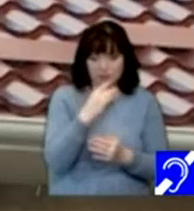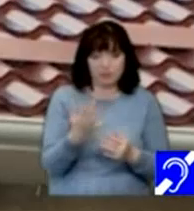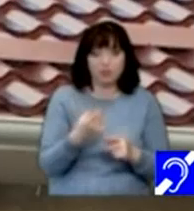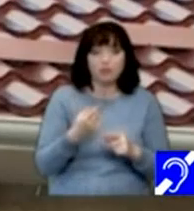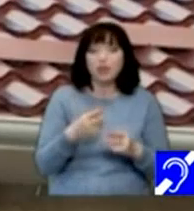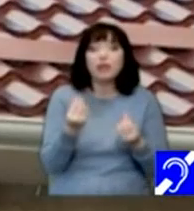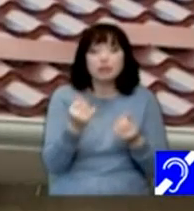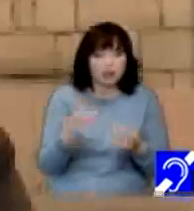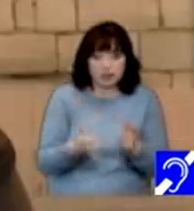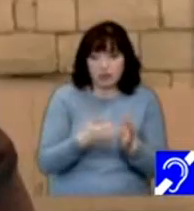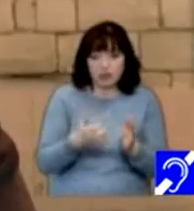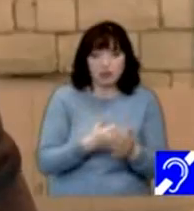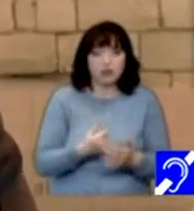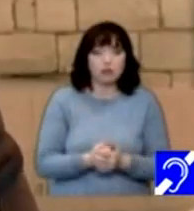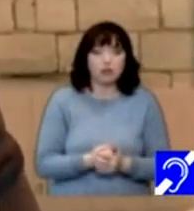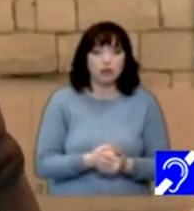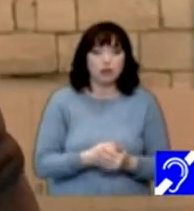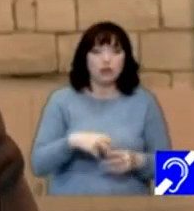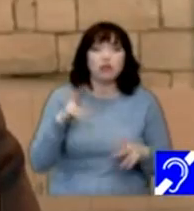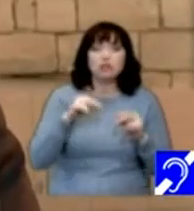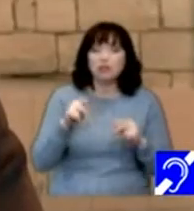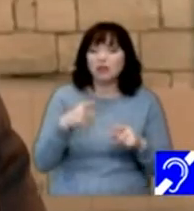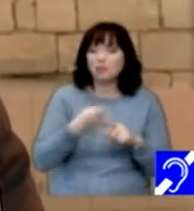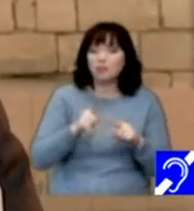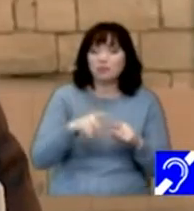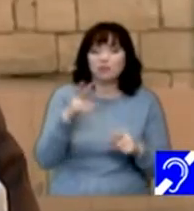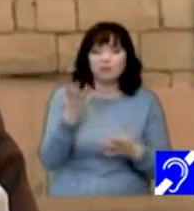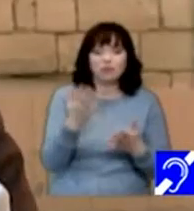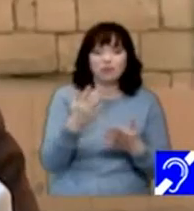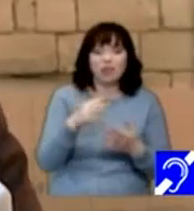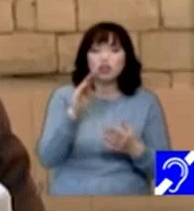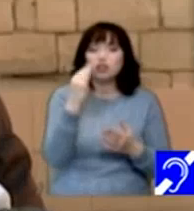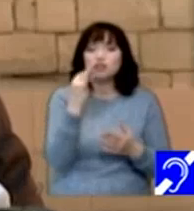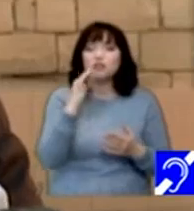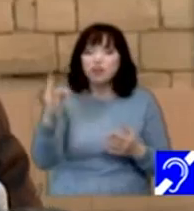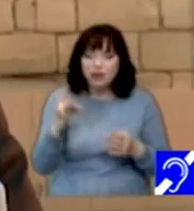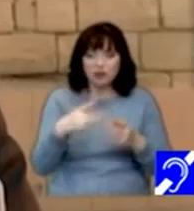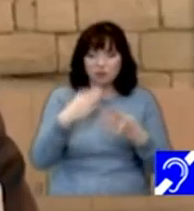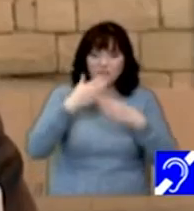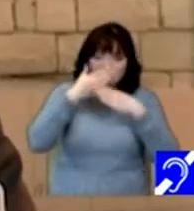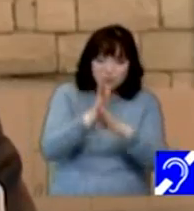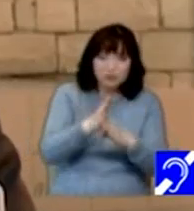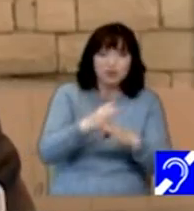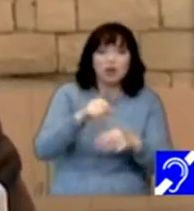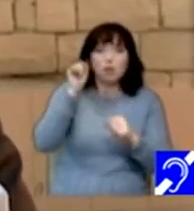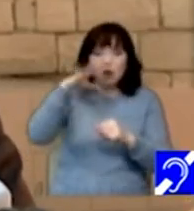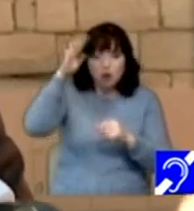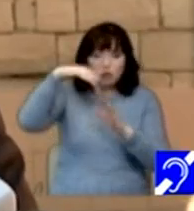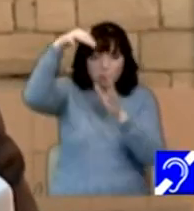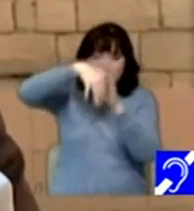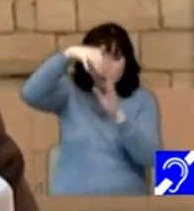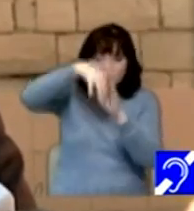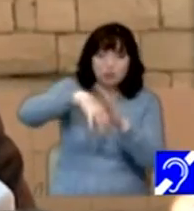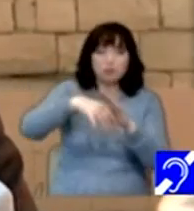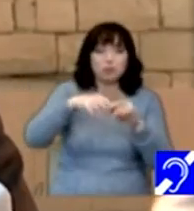care nu erau bani. Fiind din foi de ardezie, foile au crăpat, permitea să intre și apa, ploua în